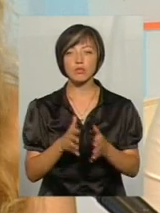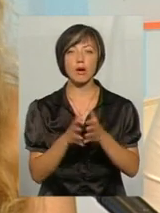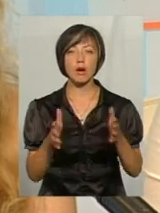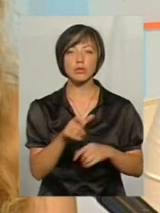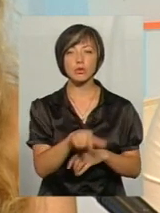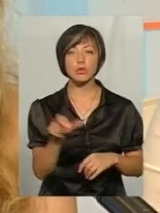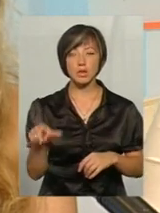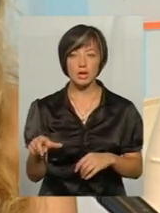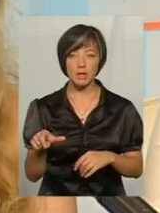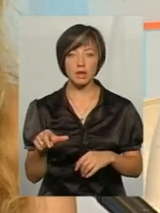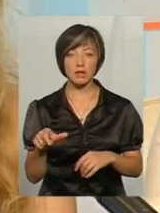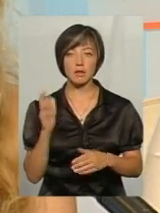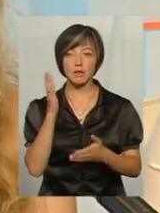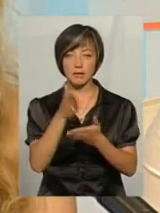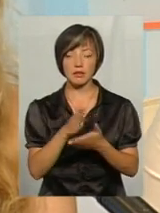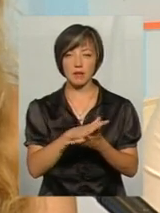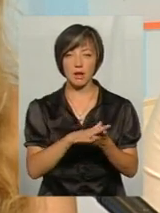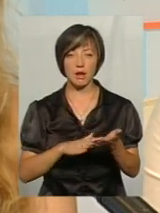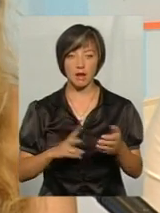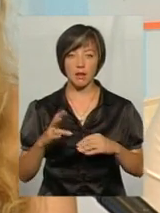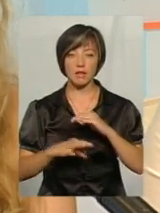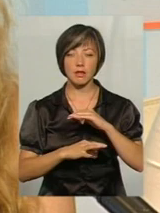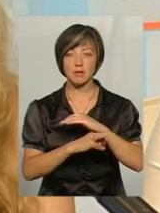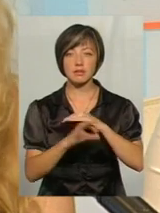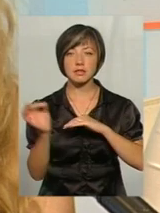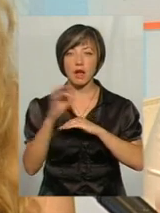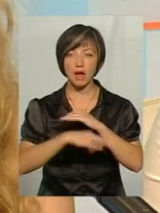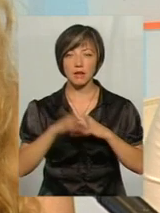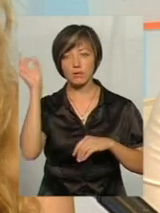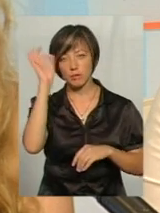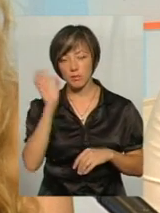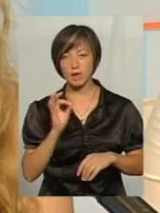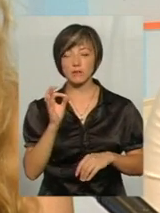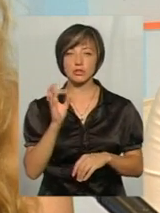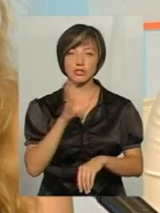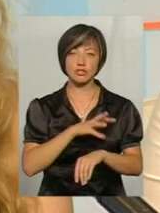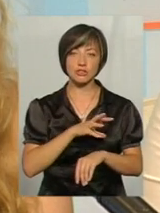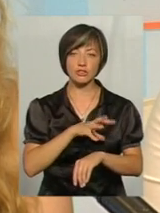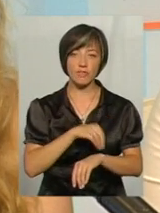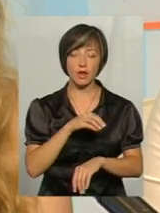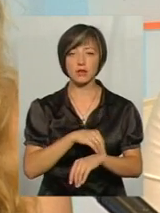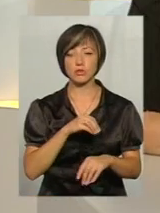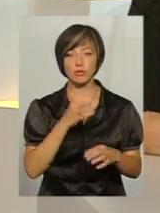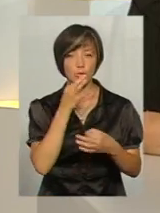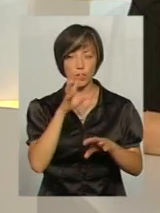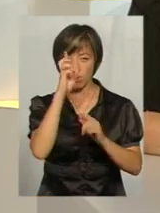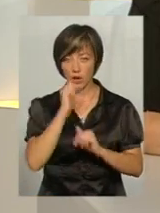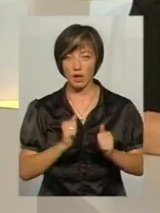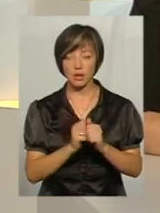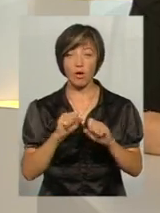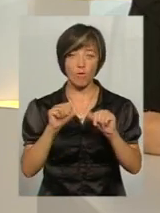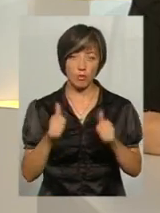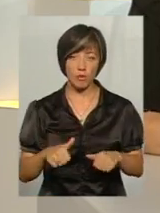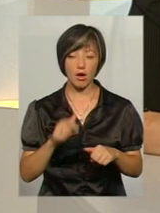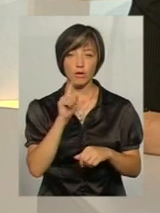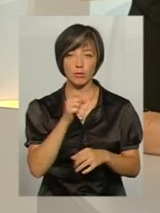кількість потоків іде далі на захід. Да, і в Німеччину, в Швецію люди їдуть, в будь-які країни. Але оформляють, роблять